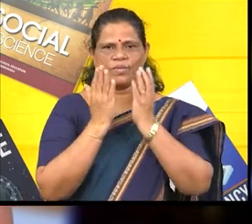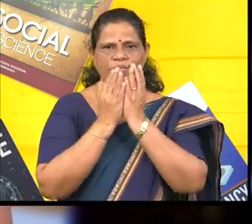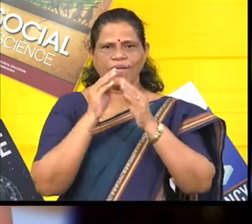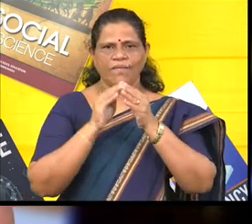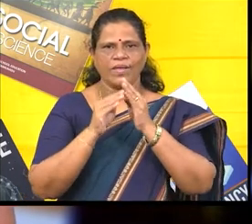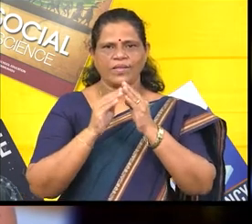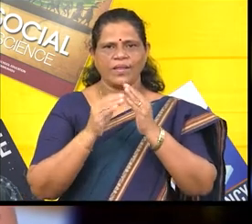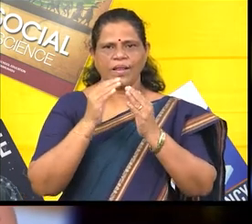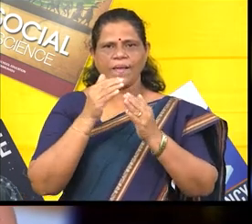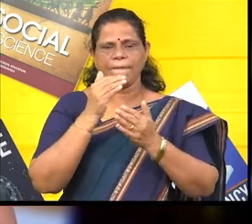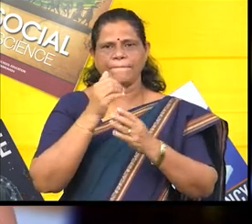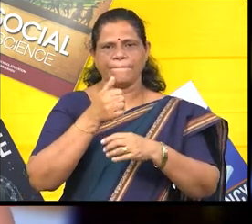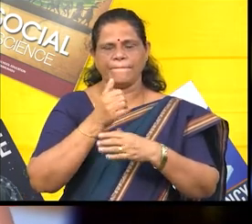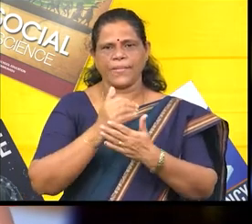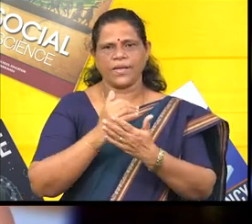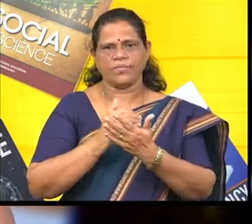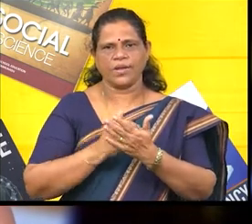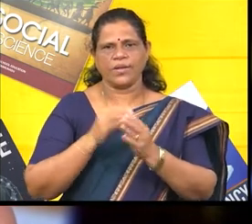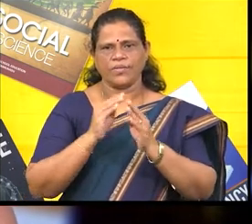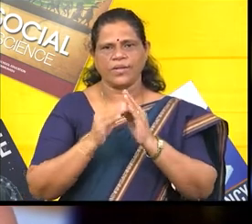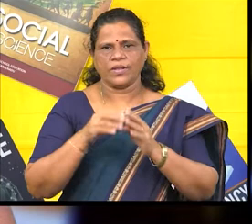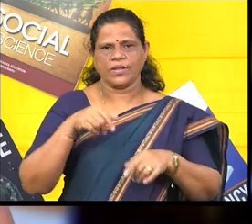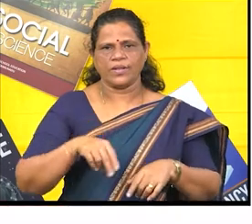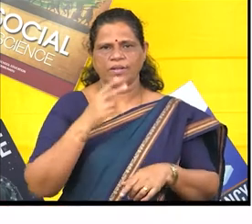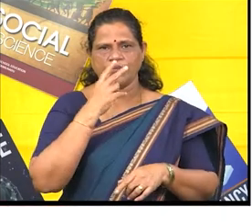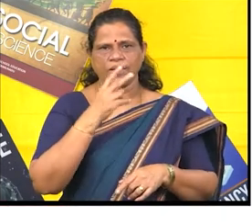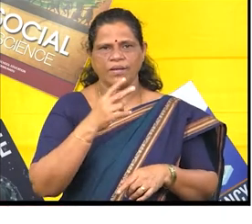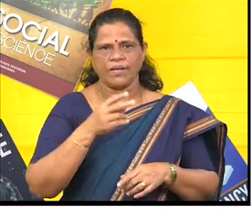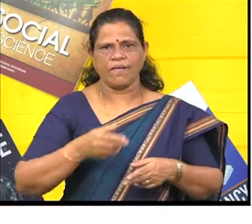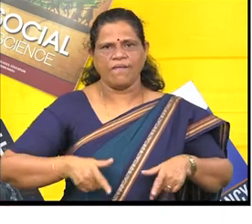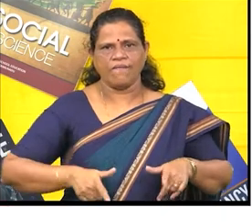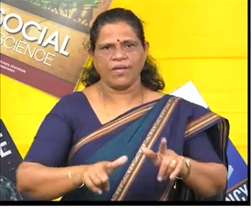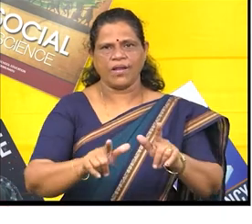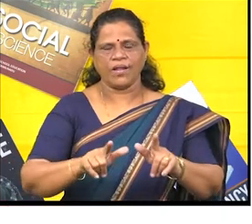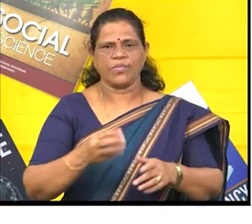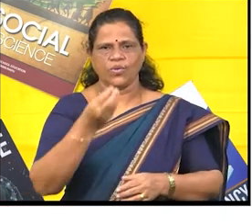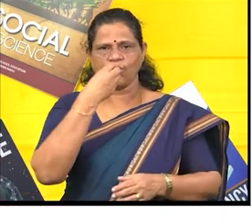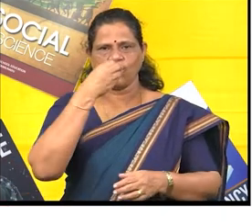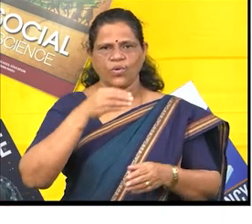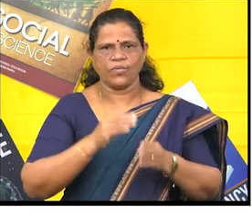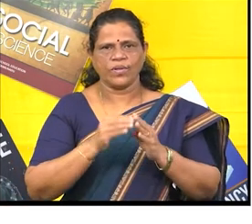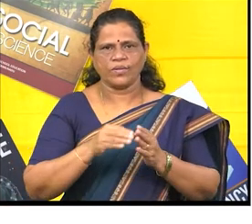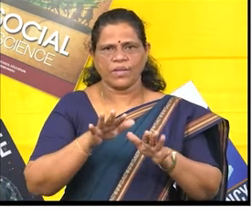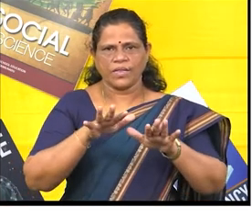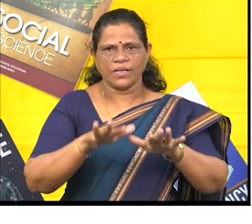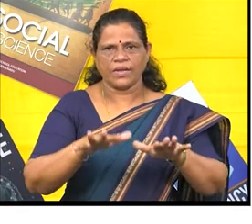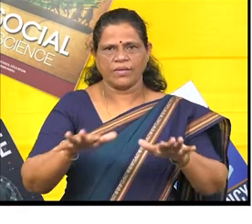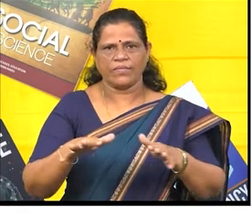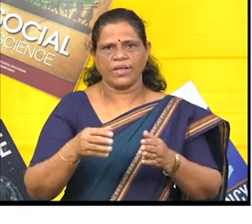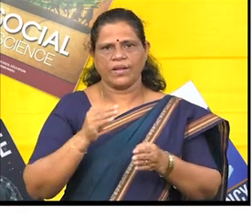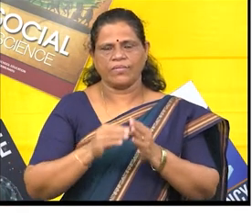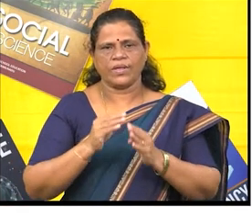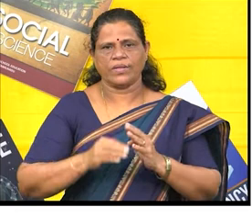9ஆம் வகுப்பு வேதியியலில் பயன்பாட்டு வேதியியலில் இன்று நாம் காண வேண்டியது வேளாண் மற்றும் உணவு வேதியியல், தடயவியல்